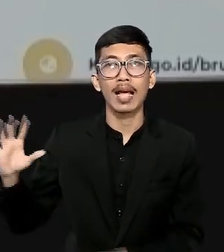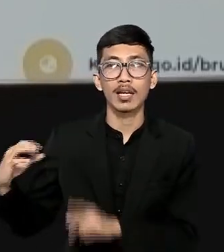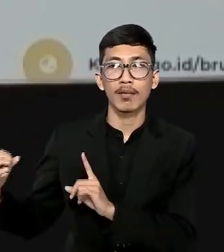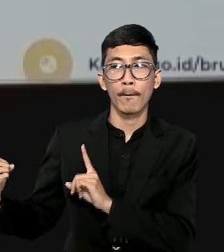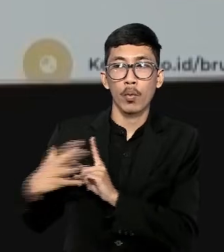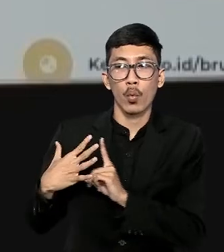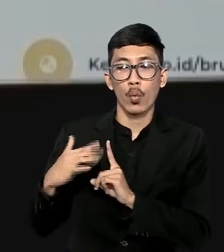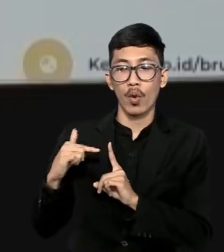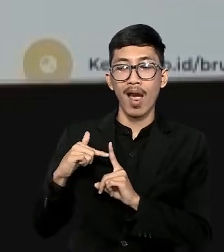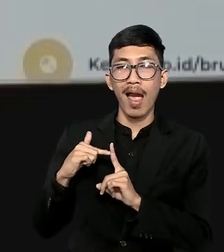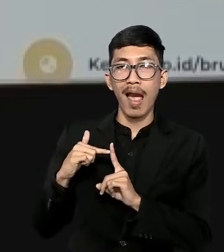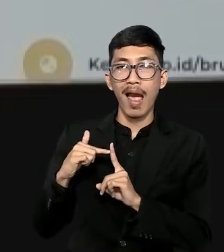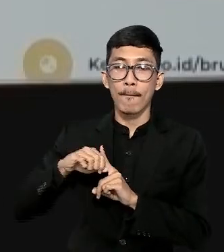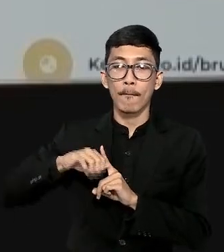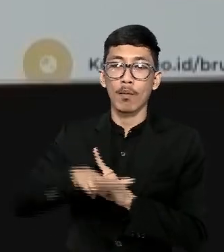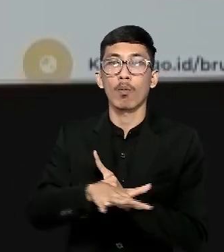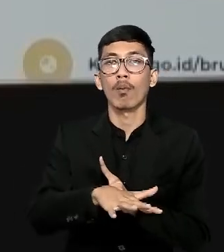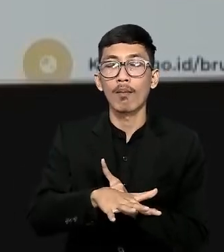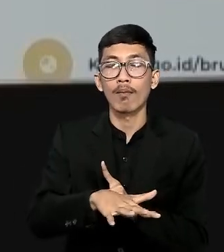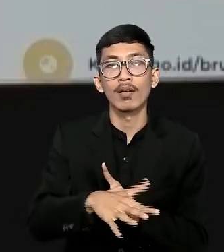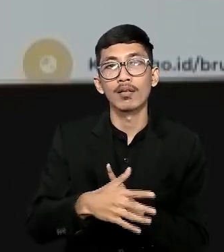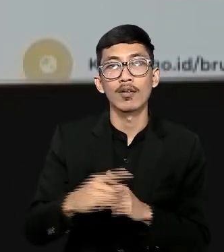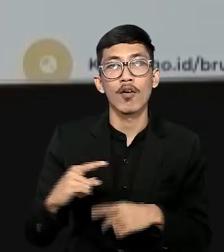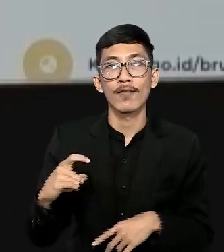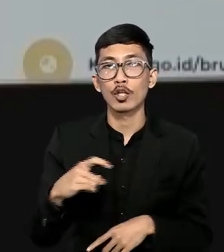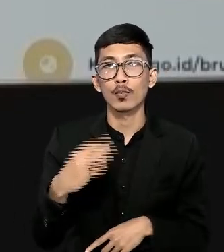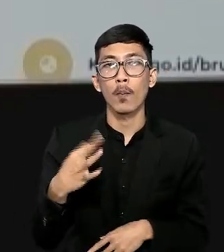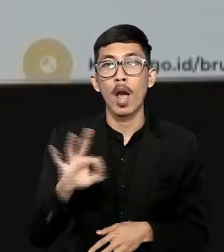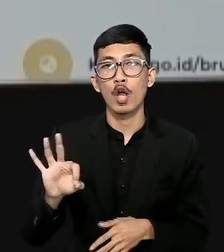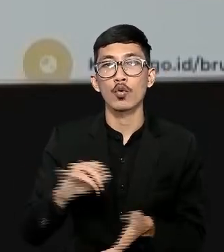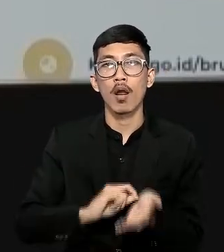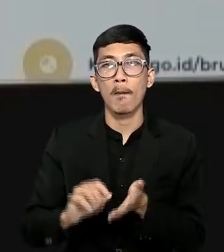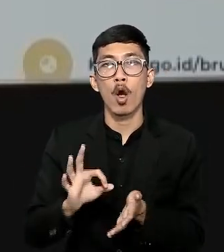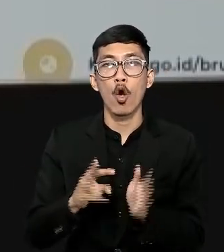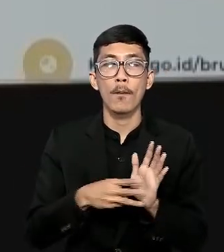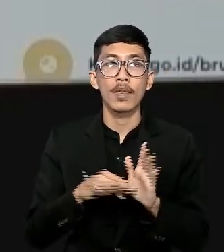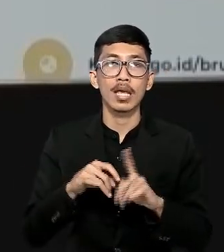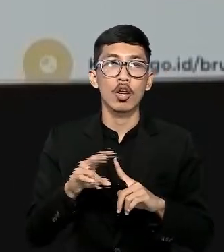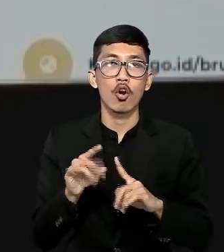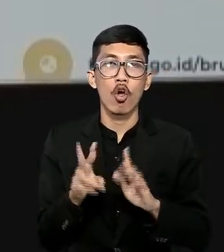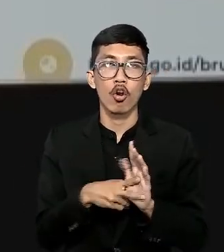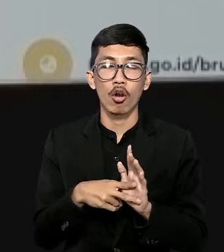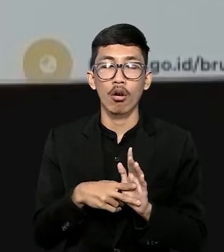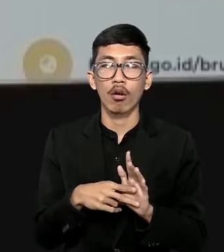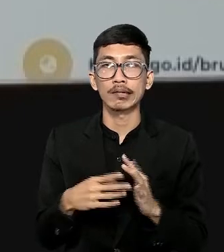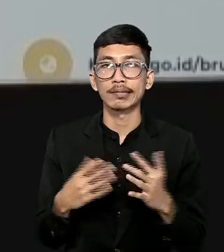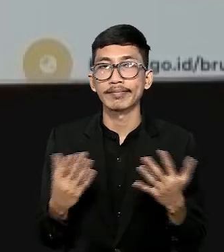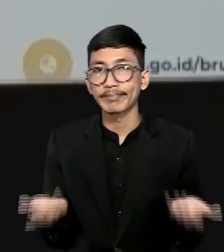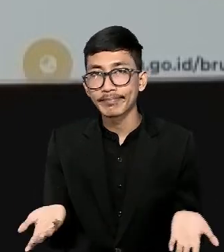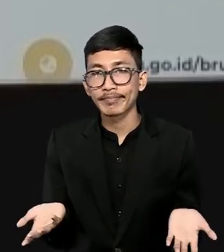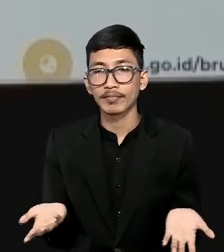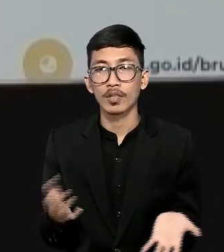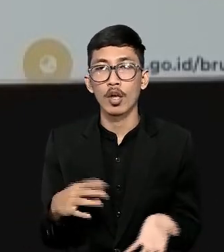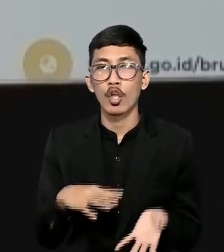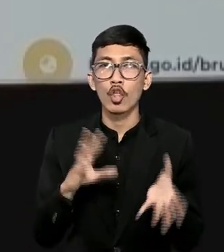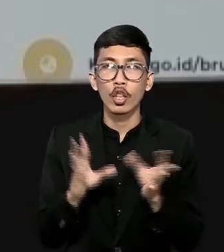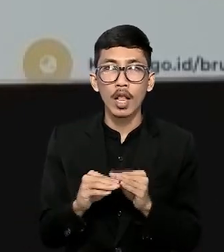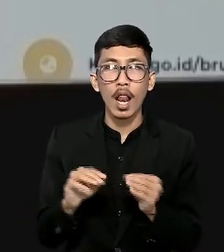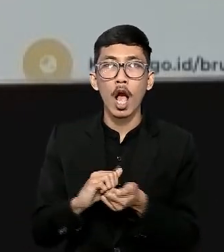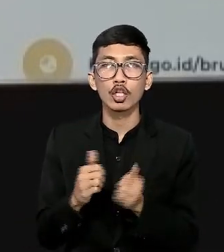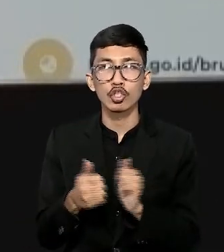melakukan traveling itu dan kasus omicron di Eropa ini totalnya semuanya itu kurang lebih sekitar